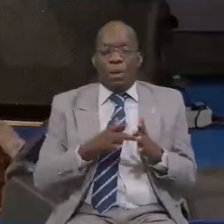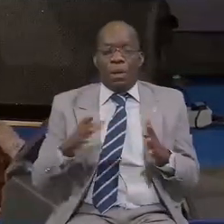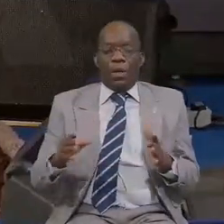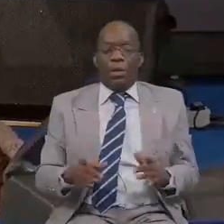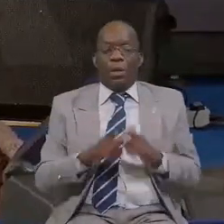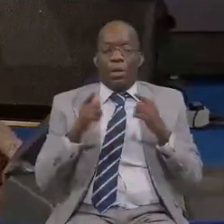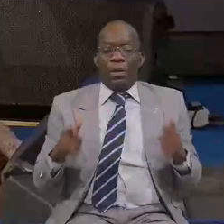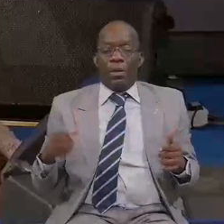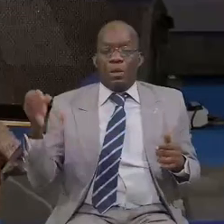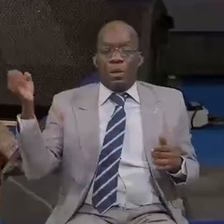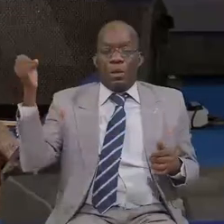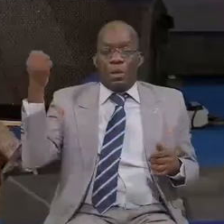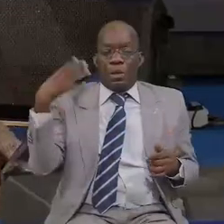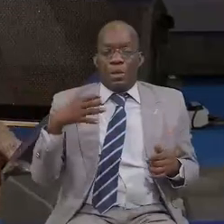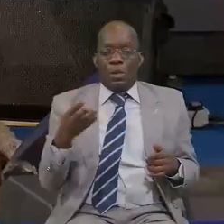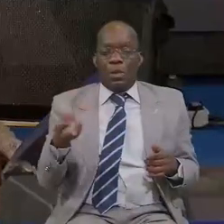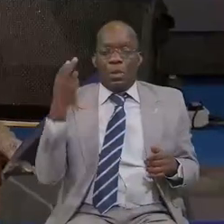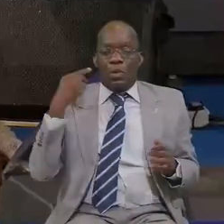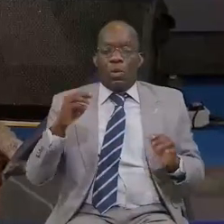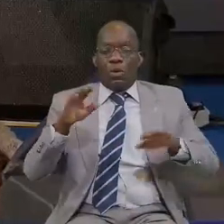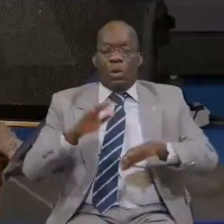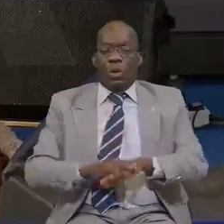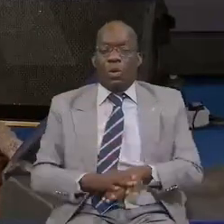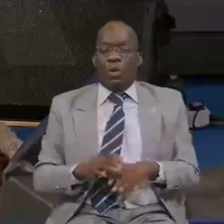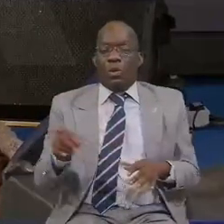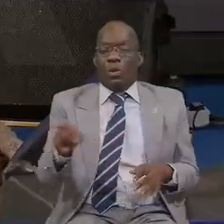reposait sur eux tous.